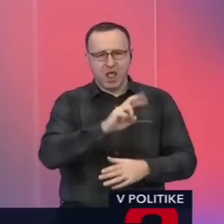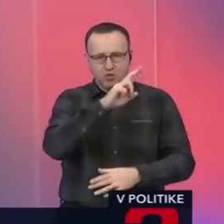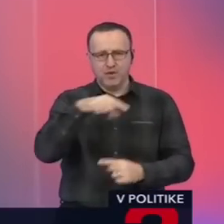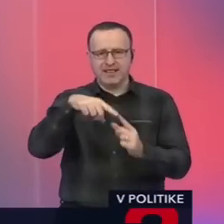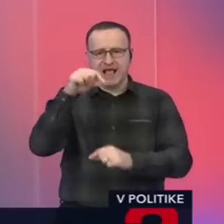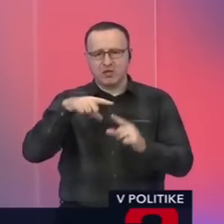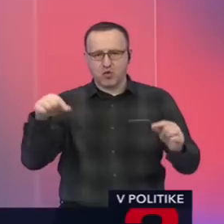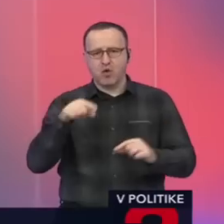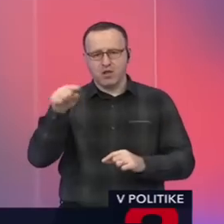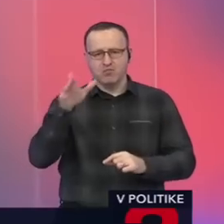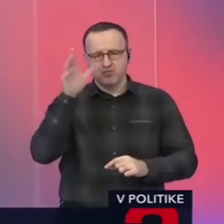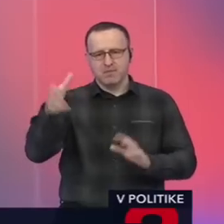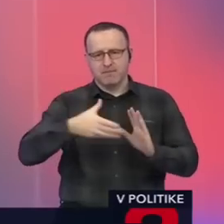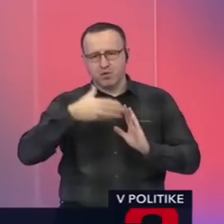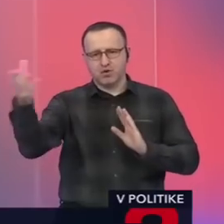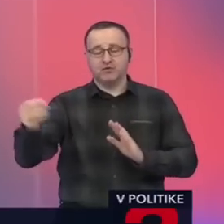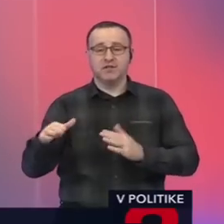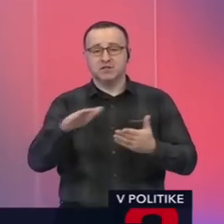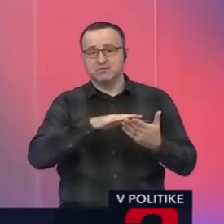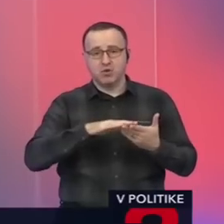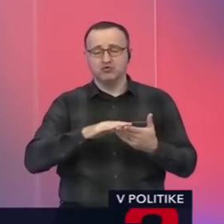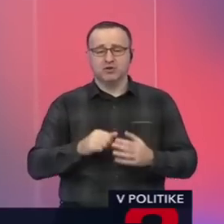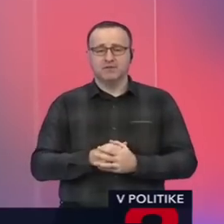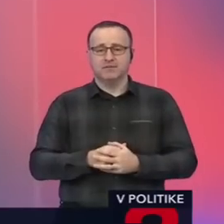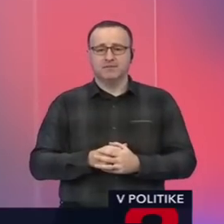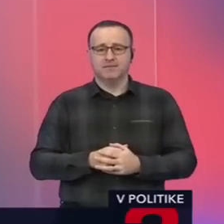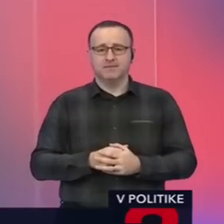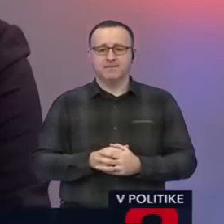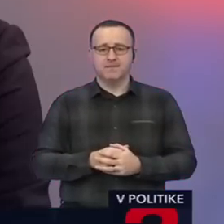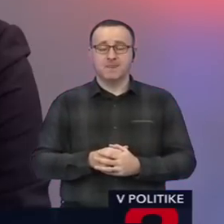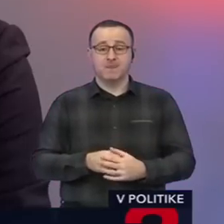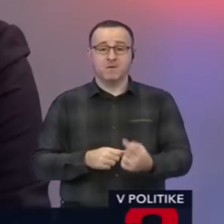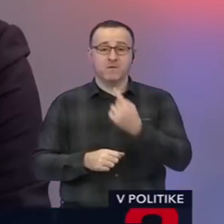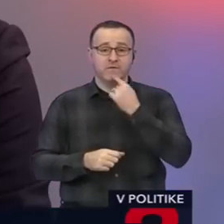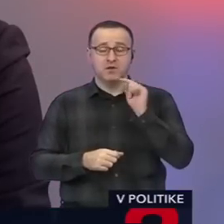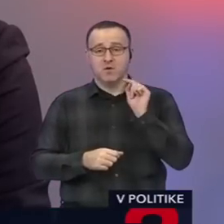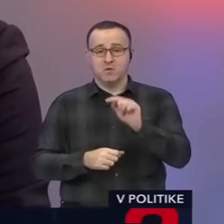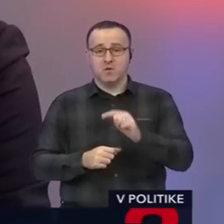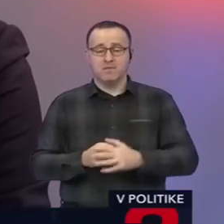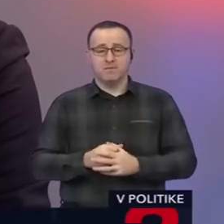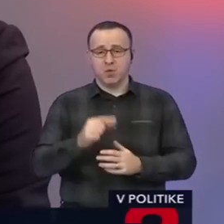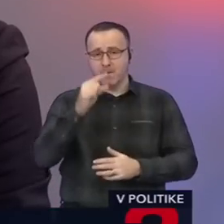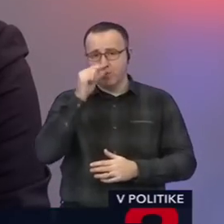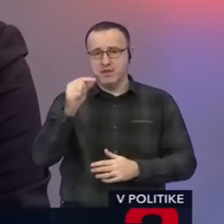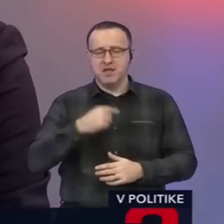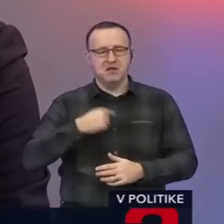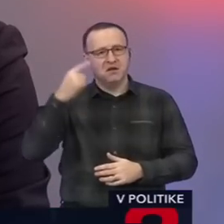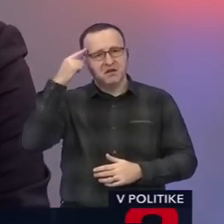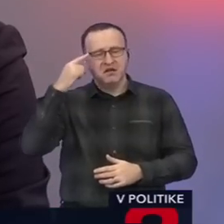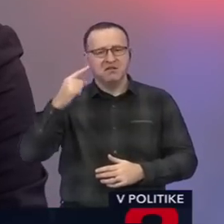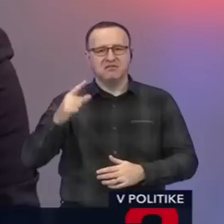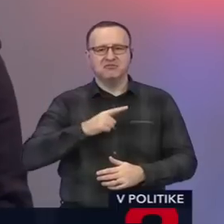tomto smere budeme pokračovať spoločne, jednotne s týmito krajinami. Hovoríte o tom, že Putin sa prerátal a